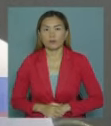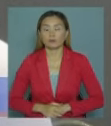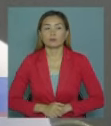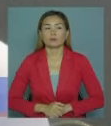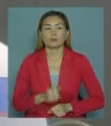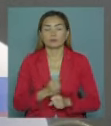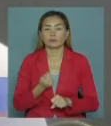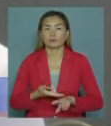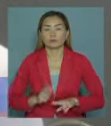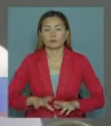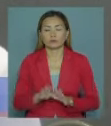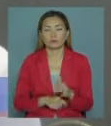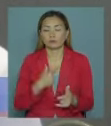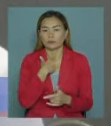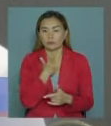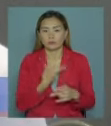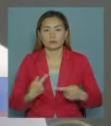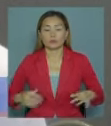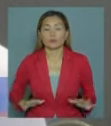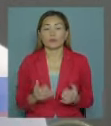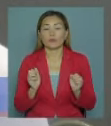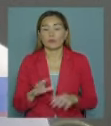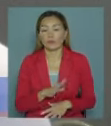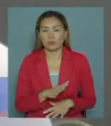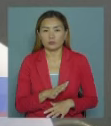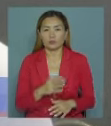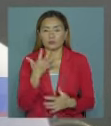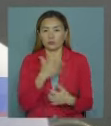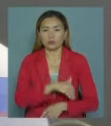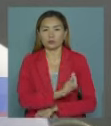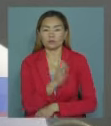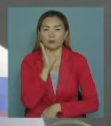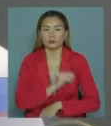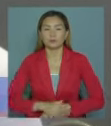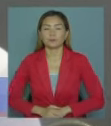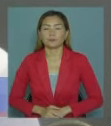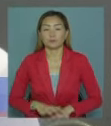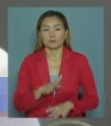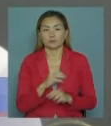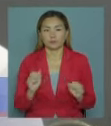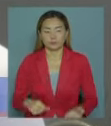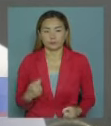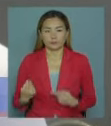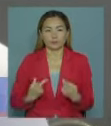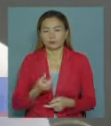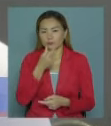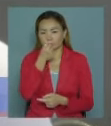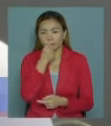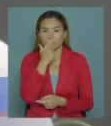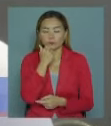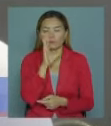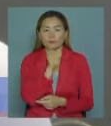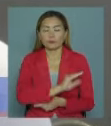симптомы рвоты после кашля. В некоторых случаях может повыситься температура тела. Иногда может возникнуть насморк. При